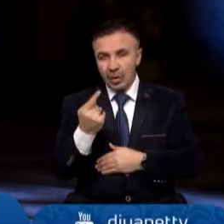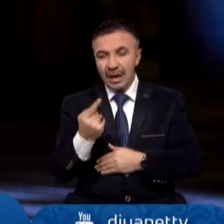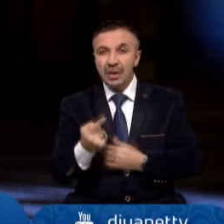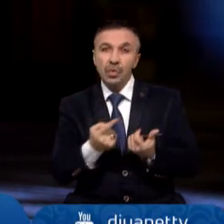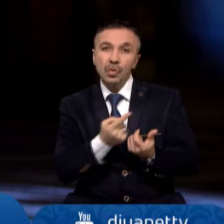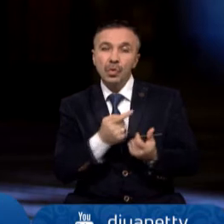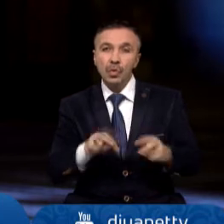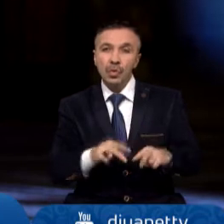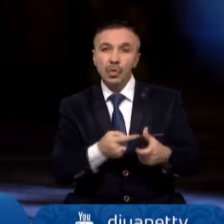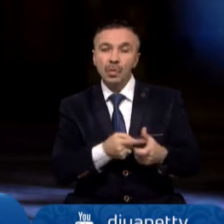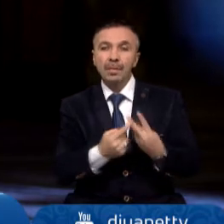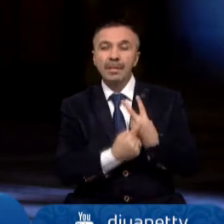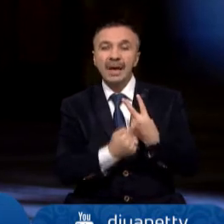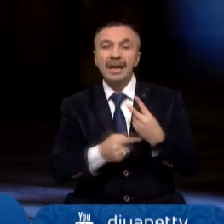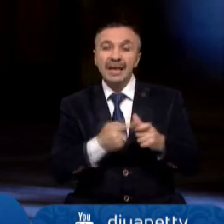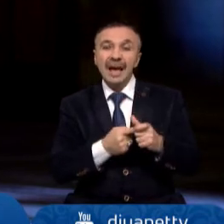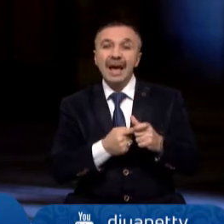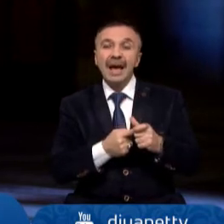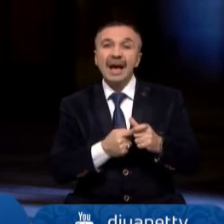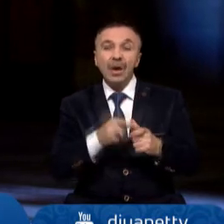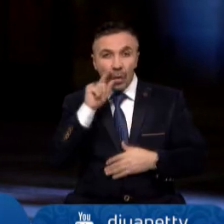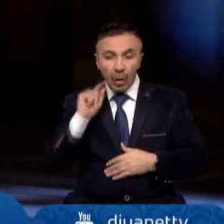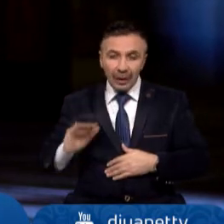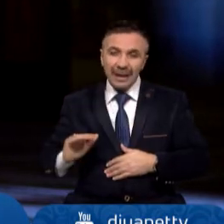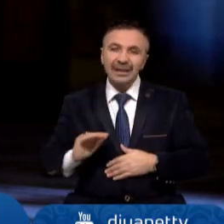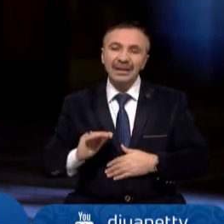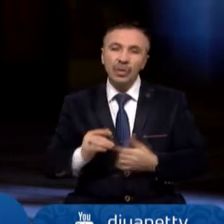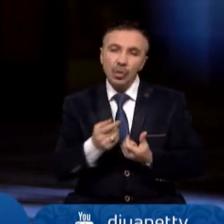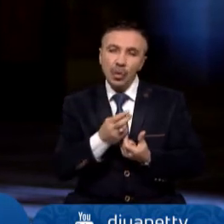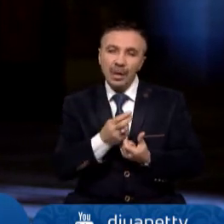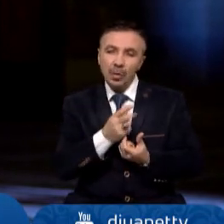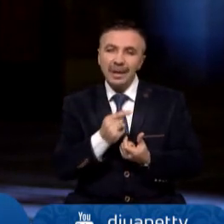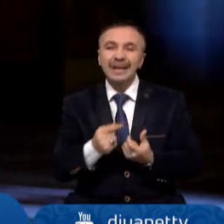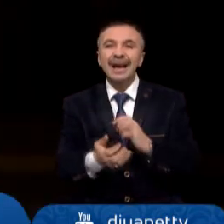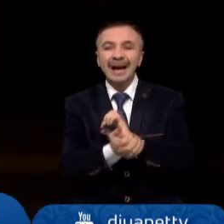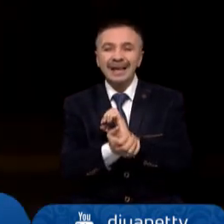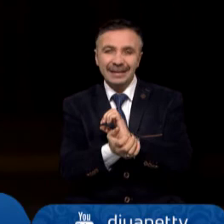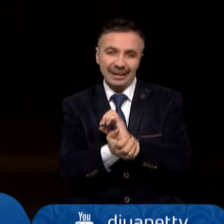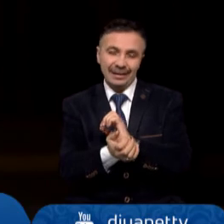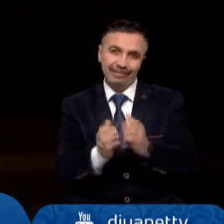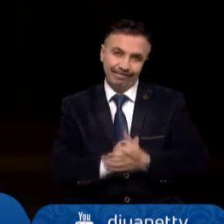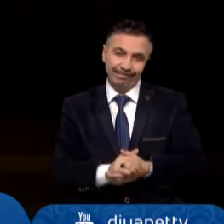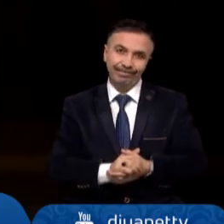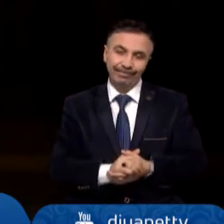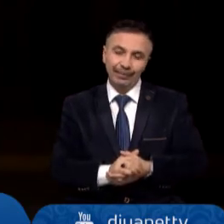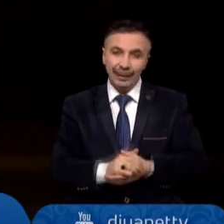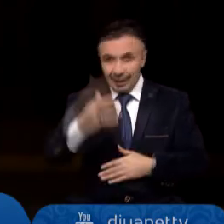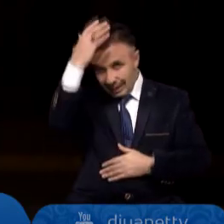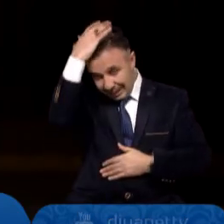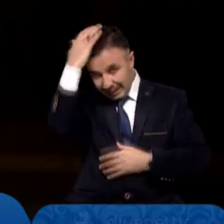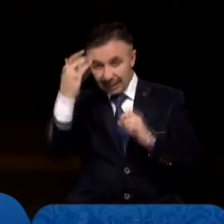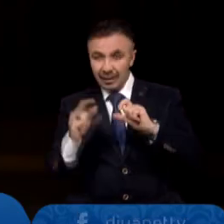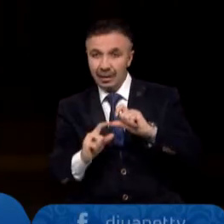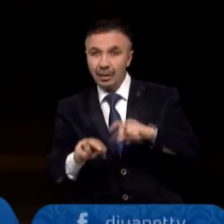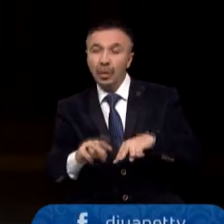ümeyyeoğulları dır ümeyye Ailesi Emevi sülalesi ve Hazreti